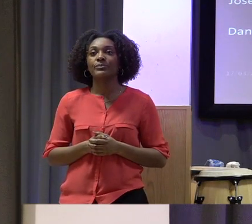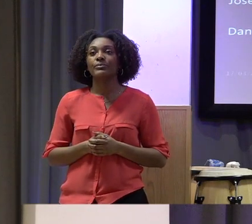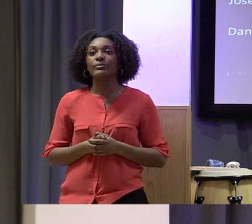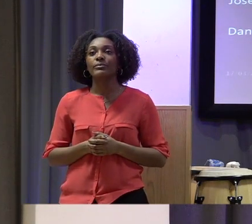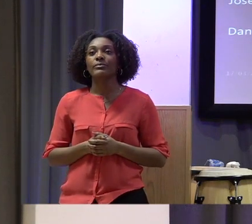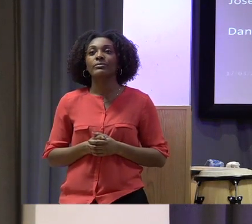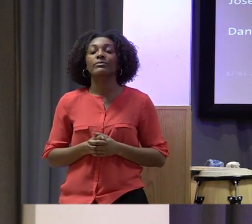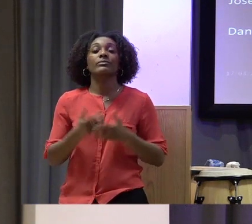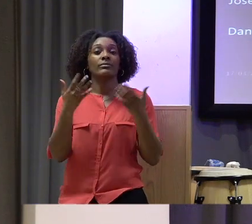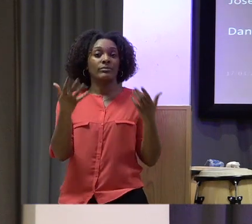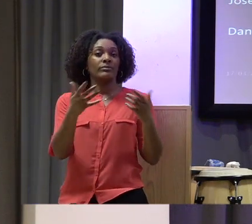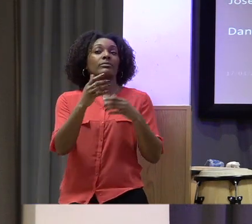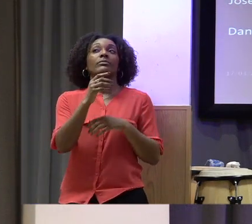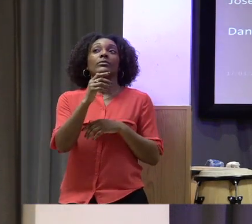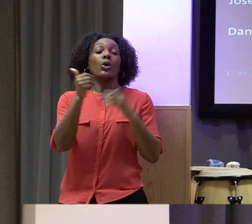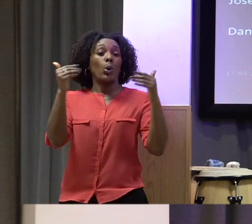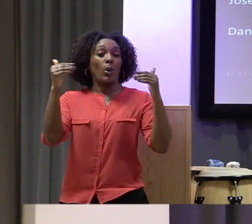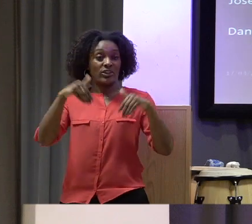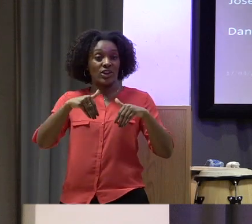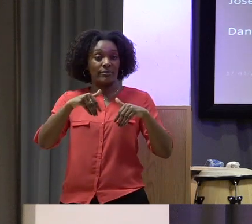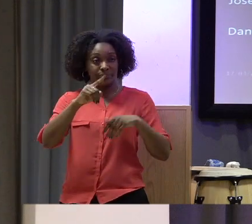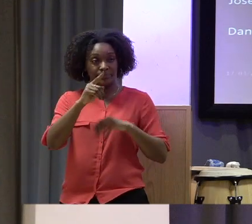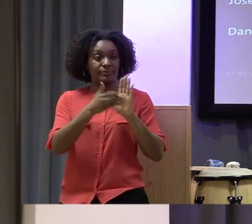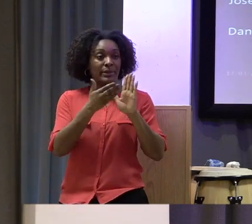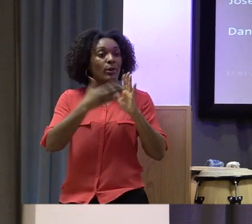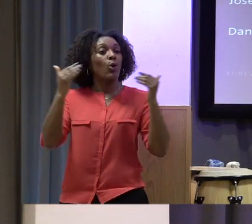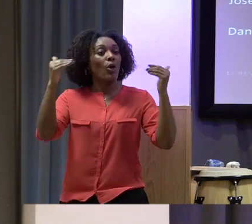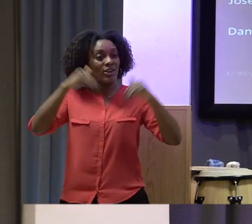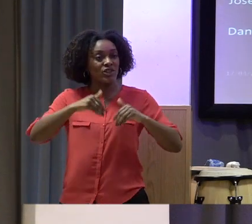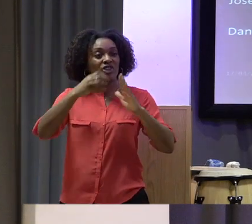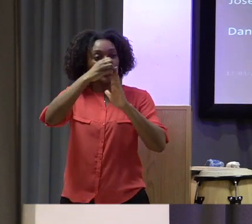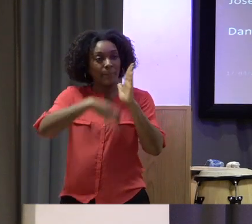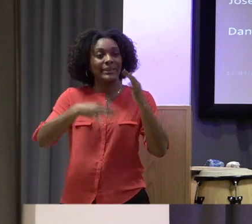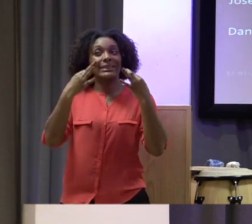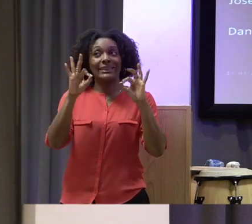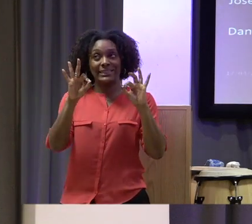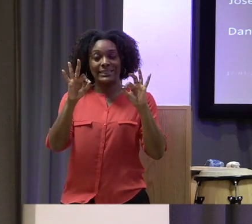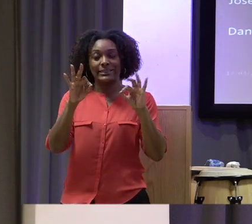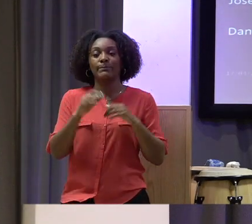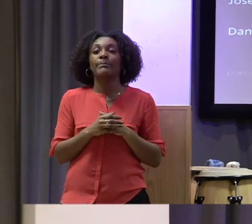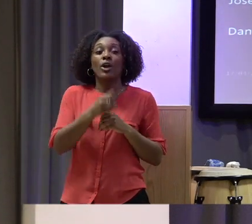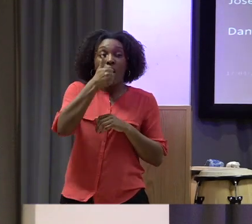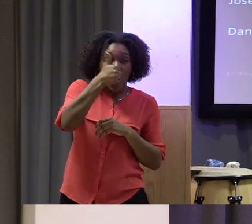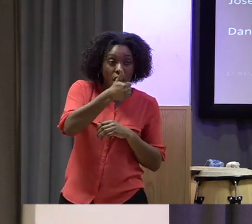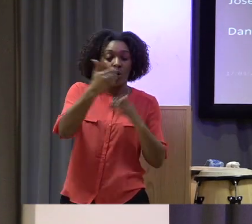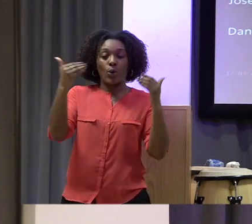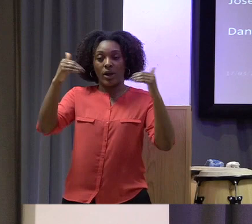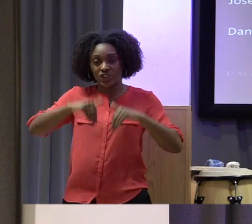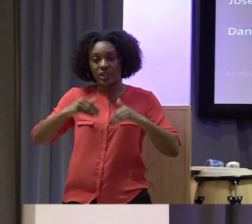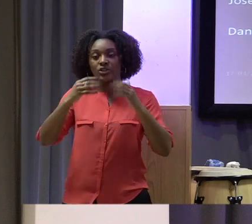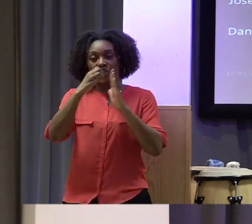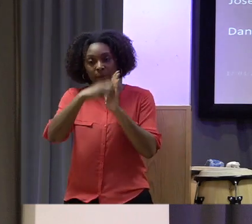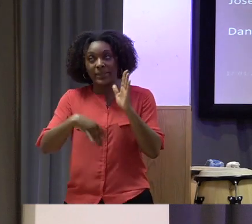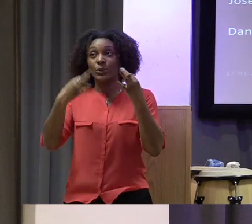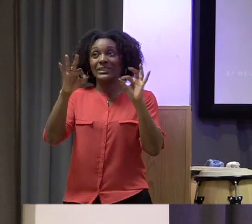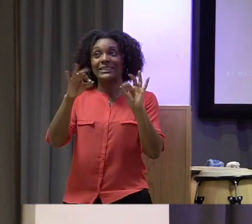Dans la première épître aux Corinthiens, au chapitre 10, 1 Corinthiens chapitre 10, 13, nous